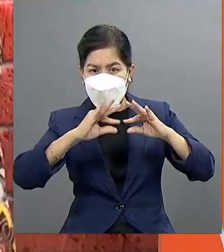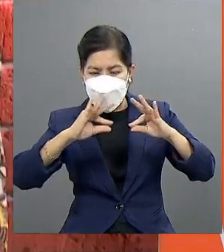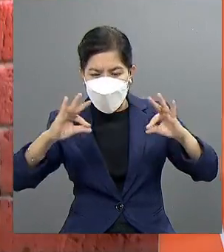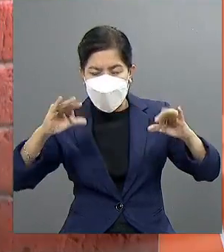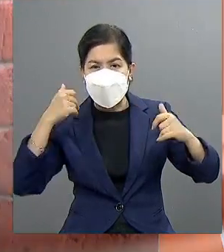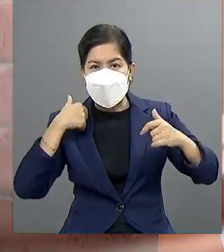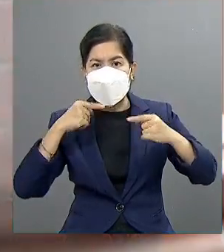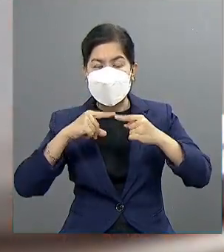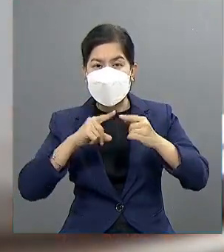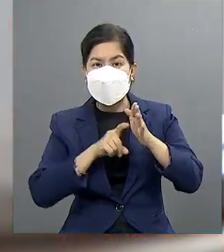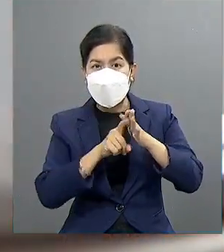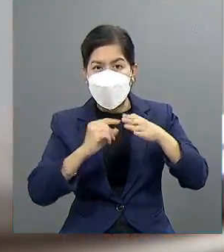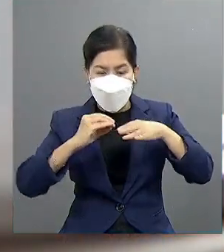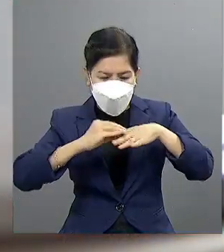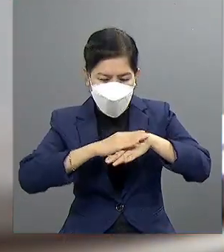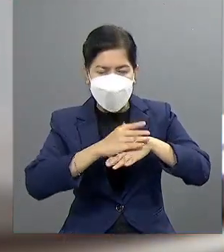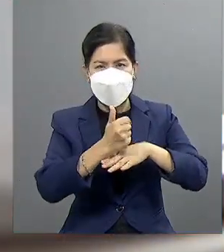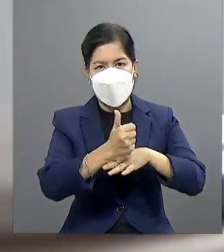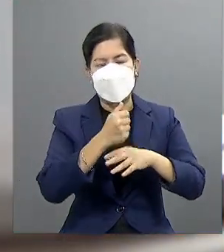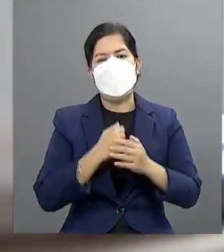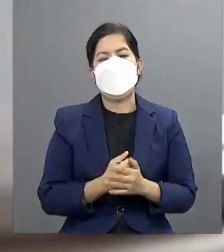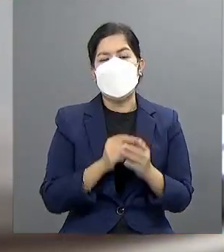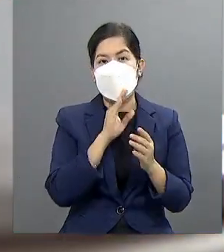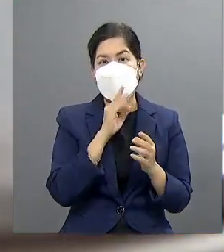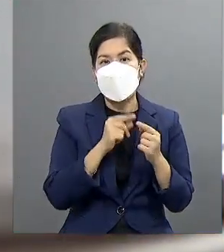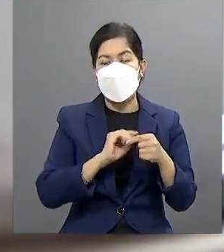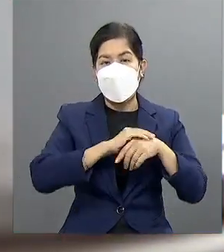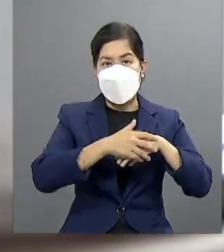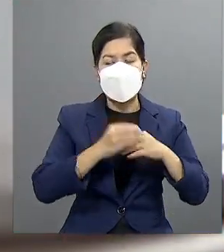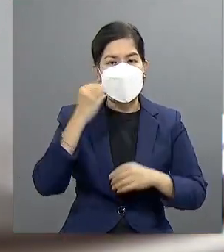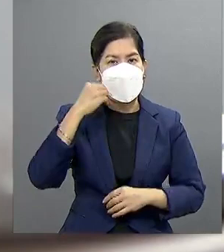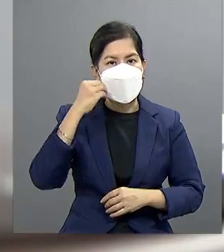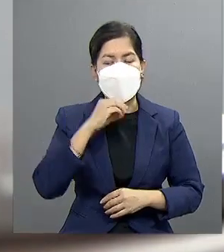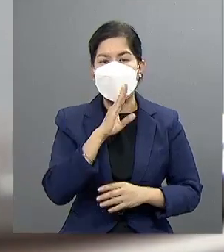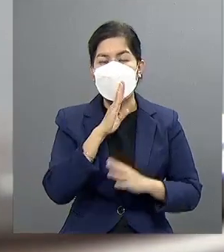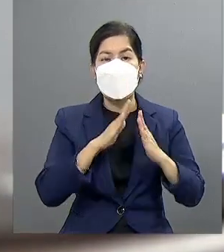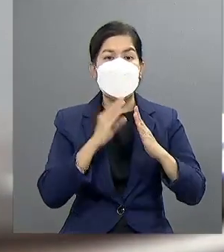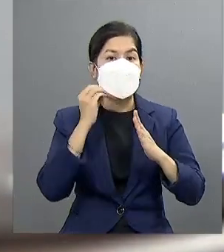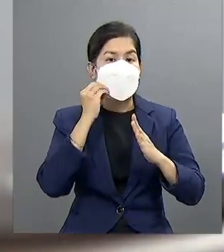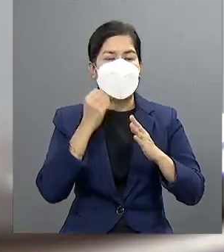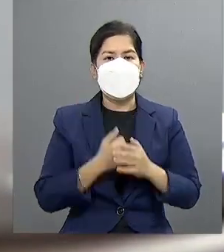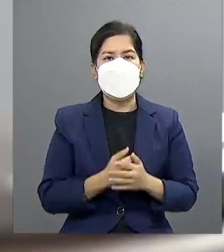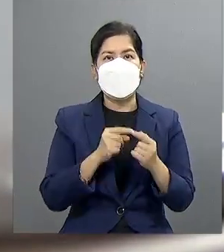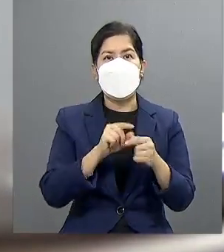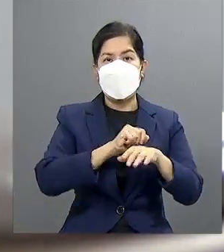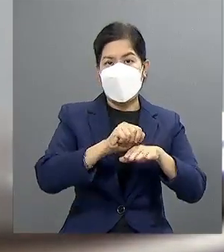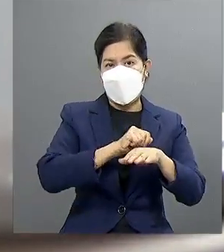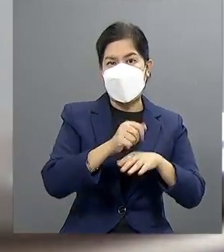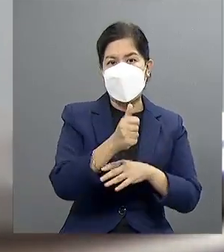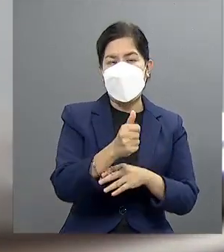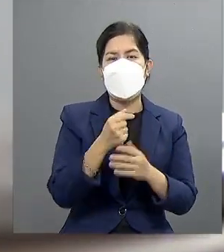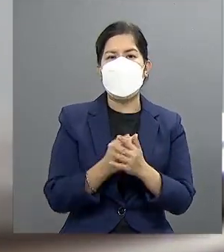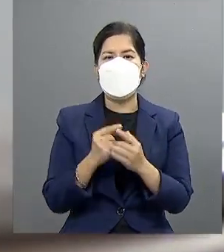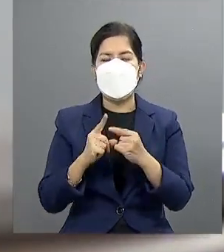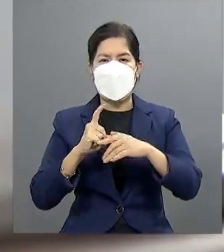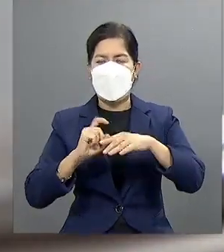ายเพราะฉะนั้นเนี้ยหลักการถ้าจะเป็นต้องล้างมือบ่อยเนี้ยถ้าอยู่ที่บ้านอ่ะใช้สบู่จะดีกว่าไม่ใช่ใช้แอลกอฮอล์ทุกครั้งนะคะส